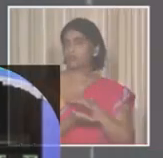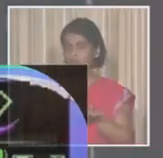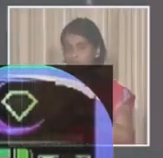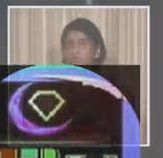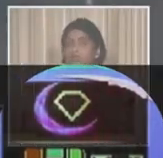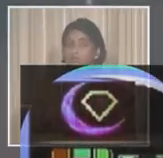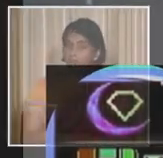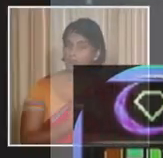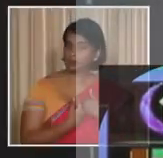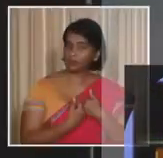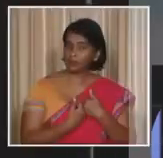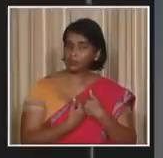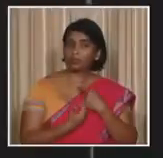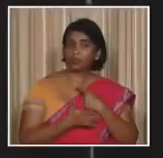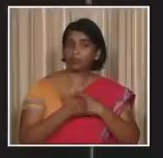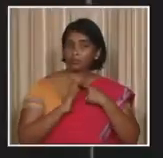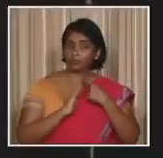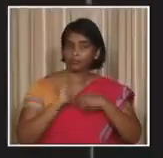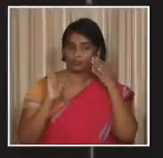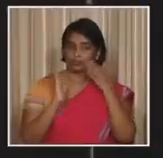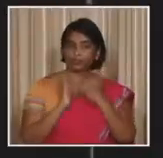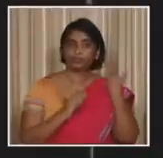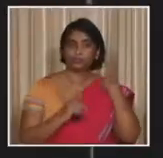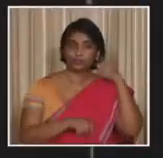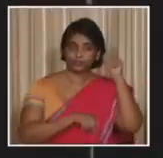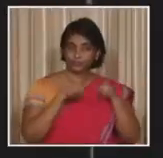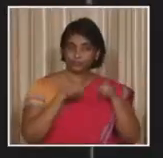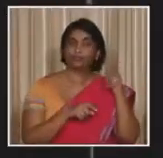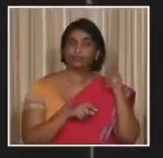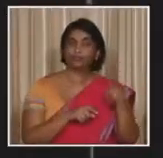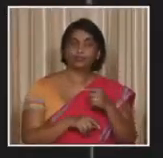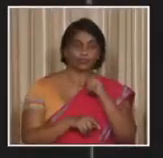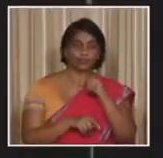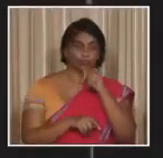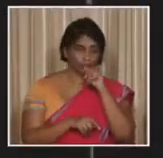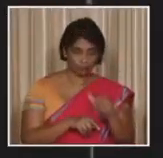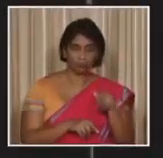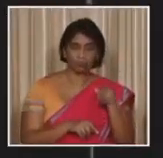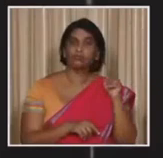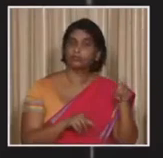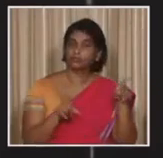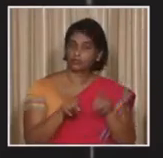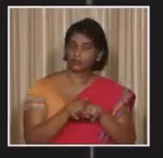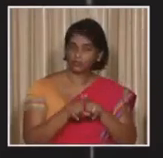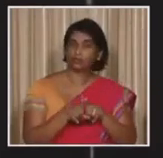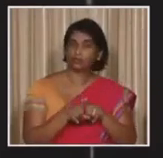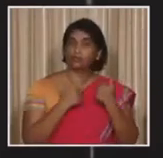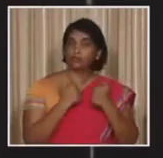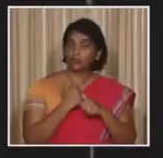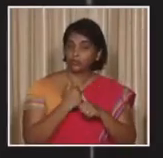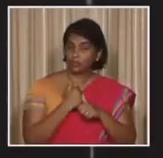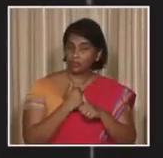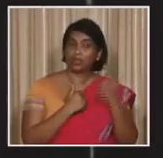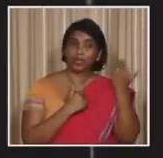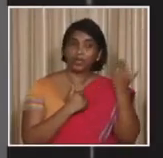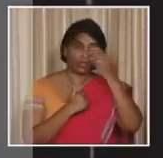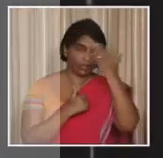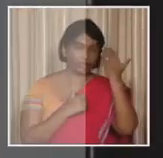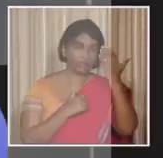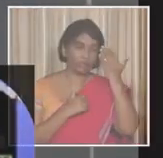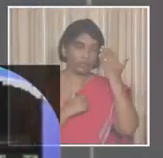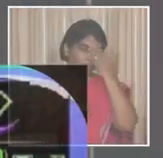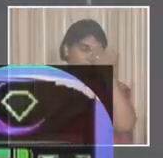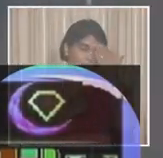තියෙනවා. නමුත් එද්දී අපි ඉතාම සන්තෝෂයි. අපේ දේශප්‍රේමී අපේ සහෝදර සහෝදරියෝ හදලා තියෙනවා ඒ